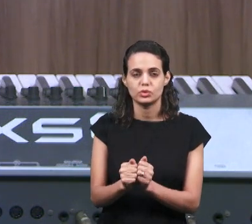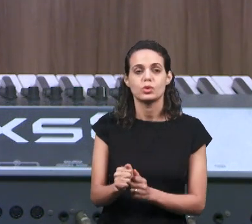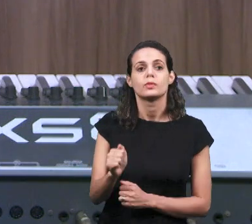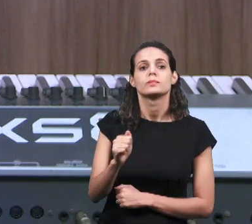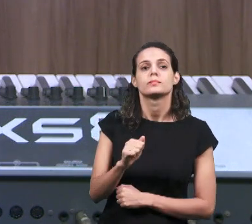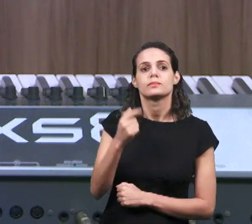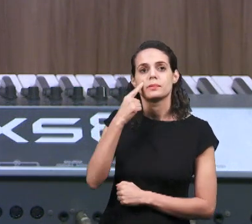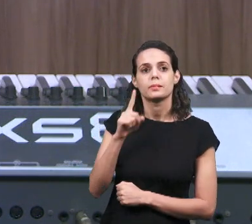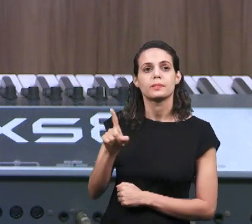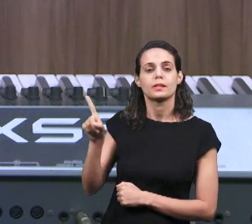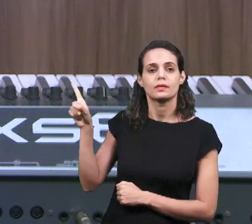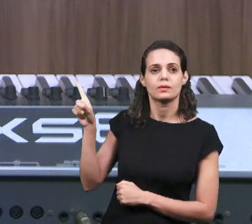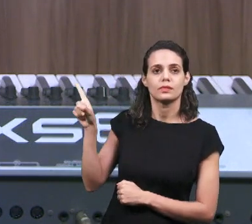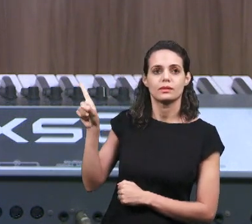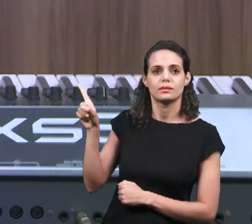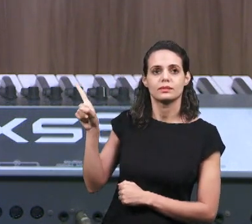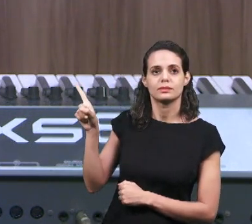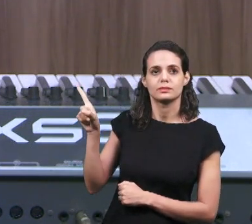Fa.